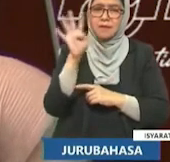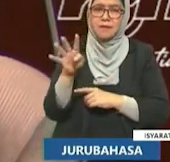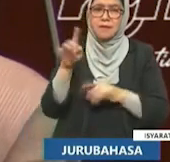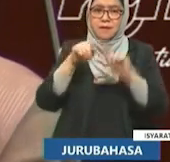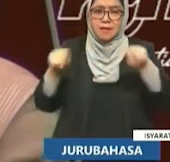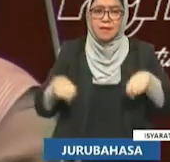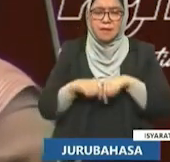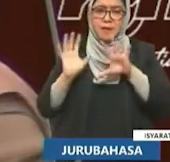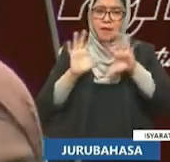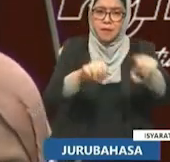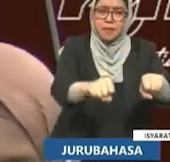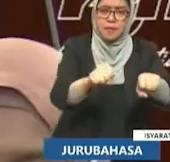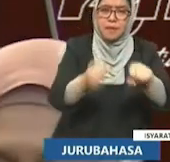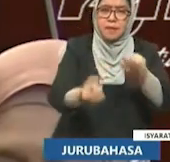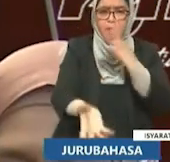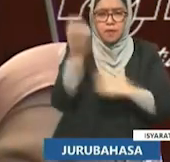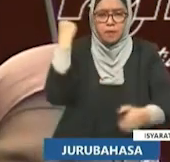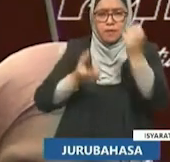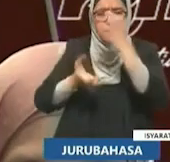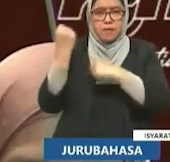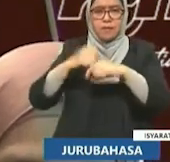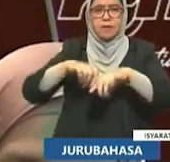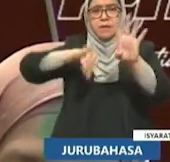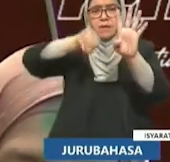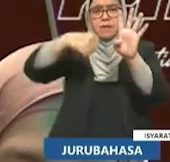rampasan Pak juta 338.net